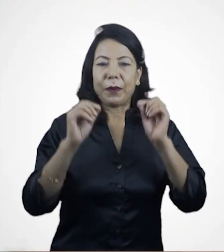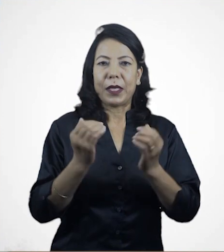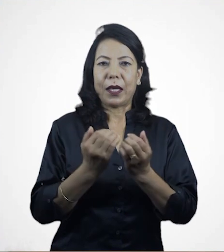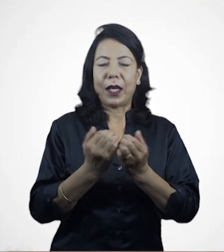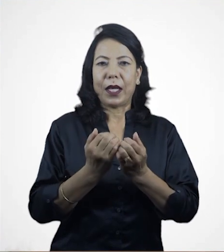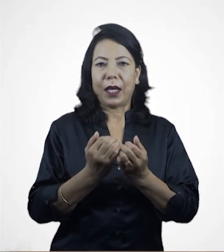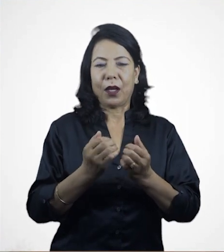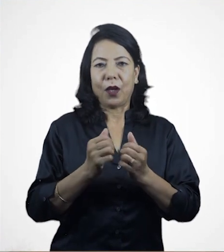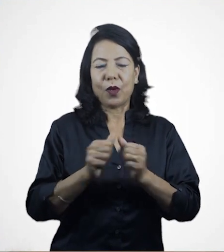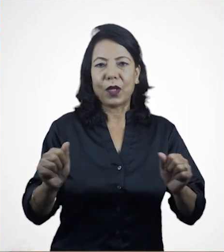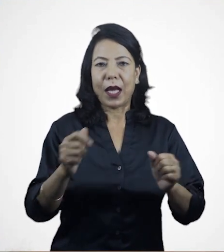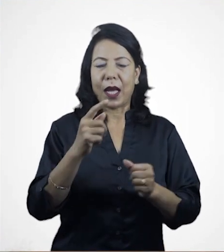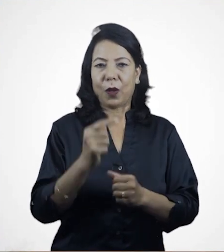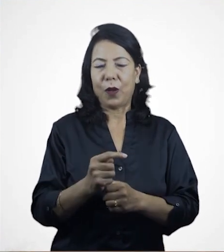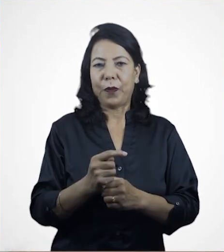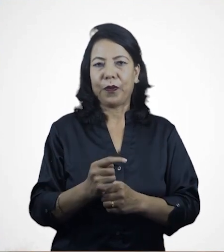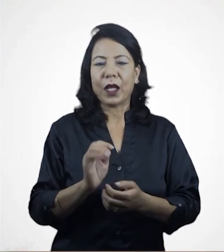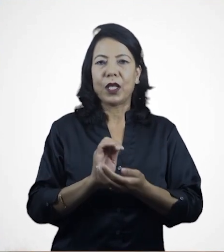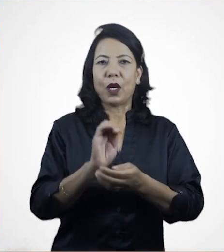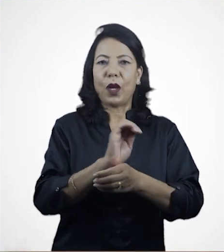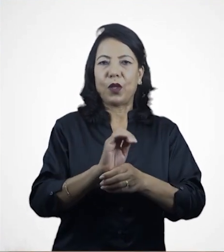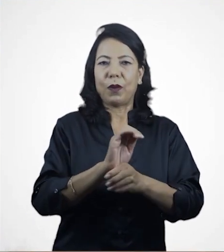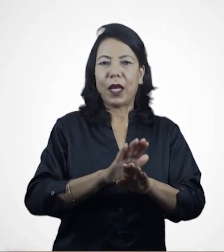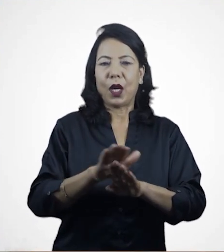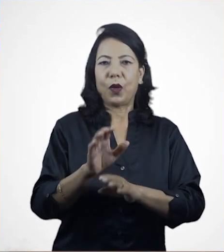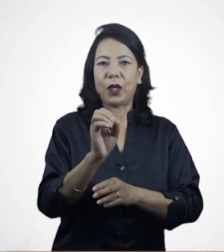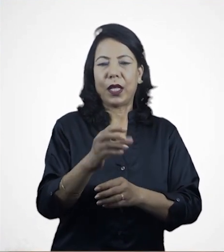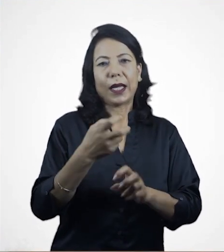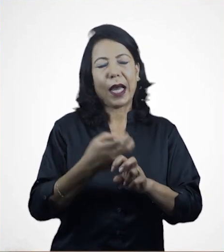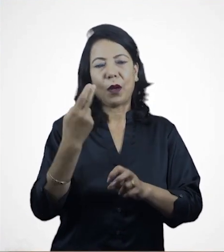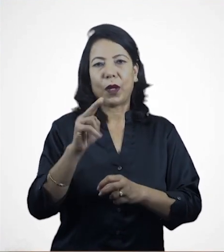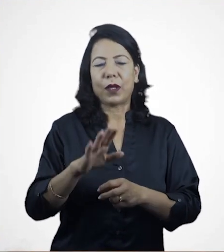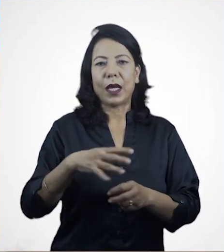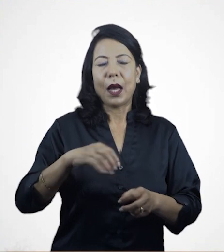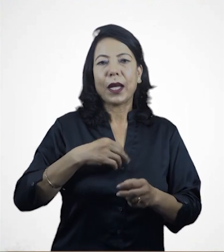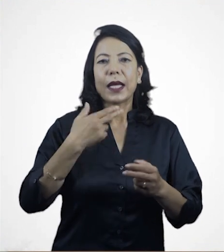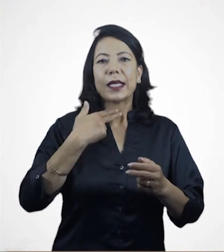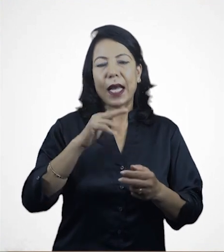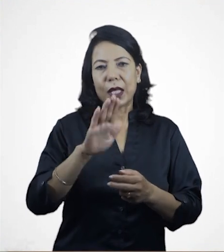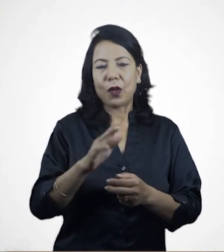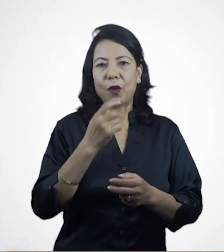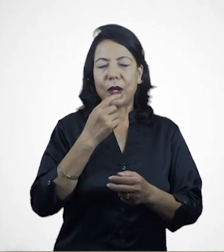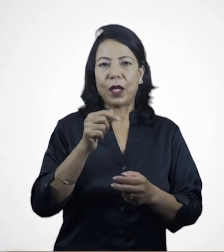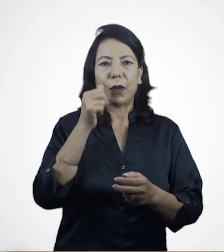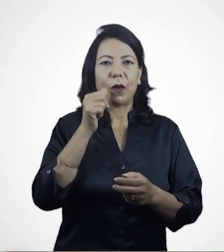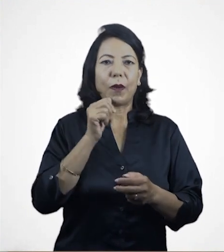समय से वाव